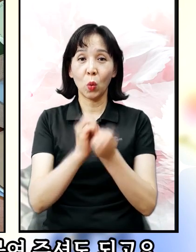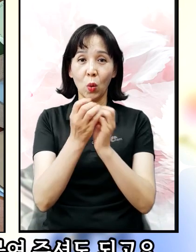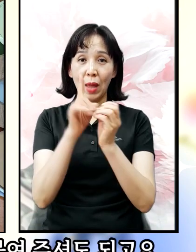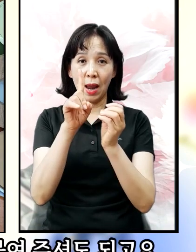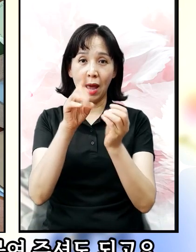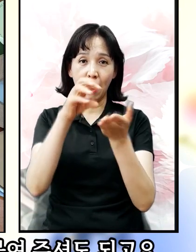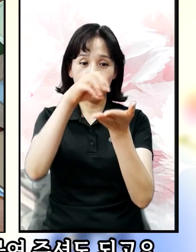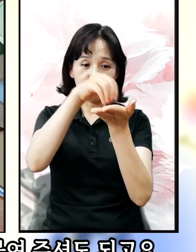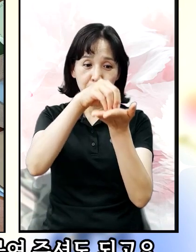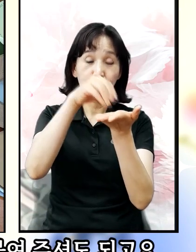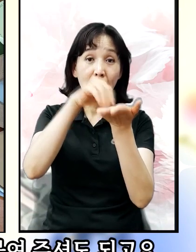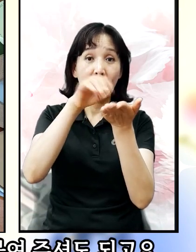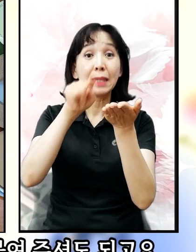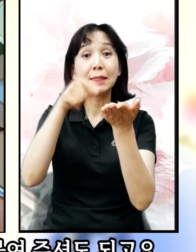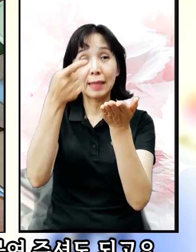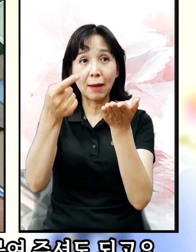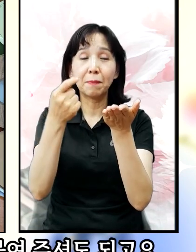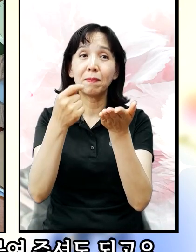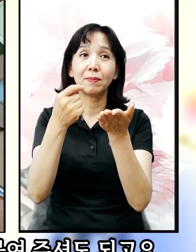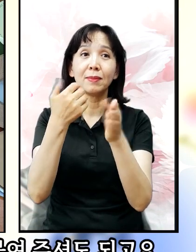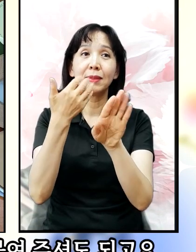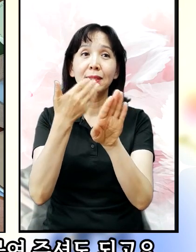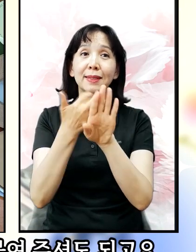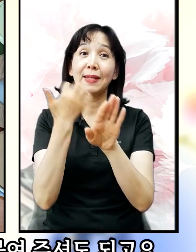자, 그리고 다음 컬러